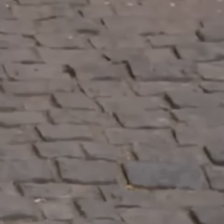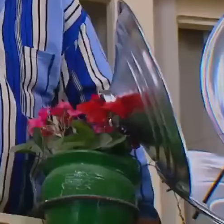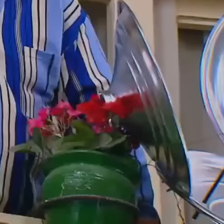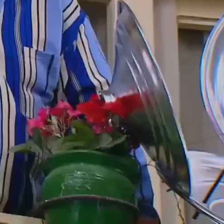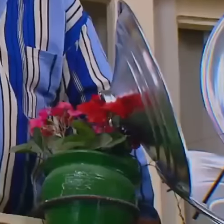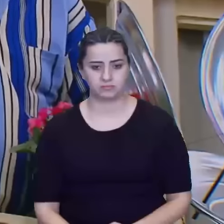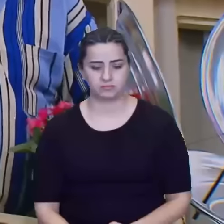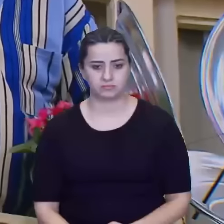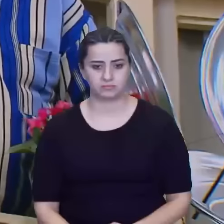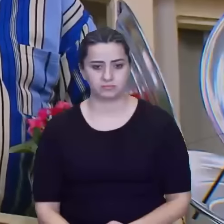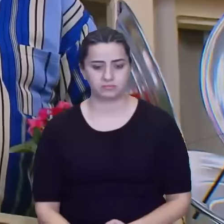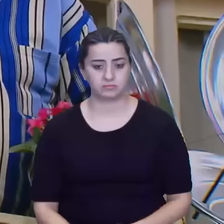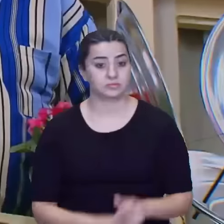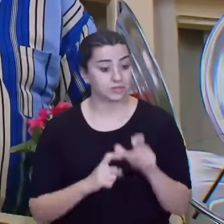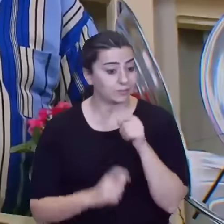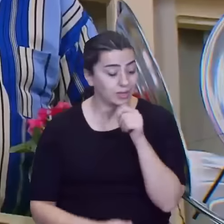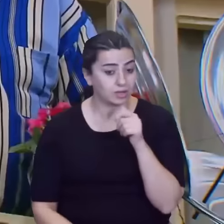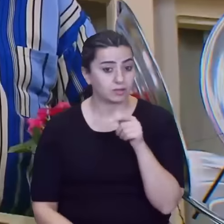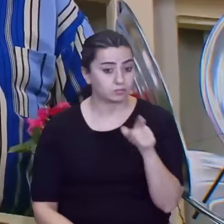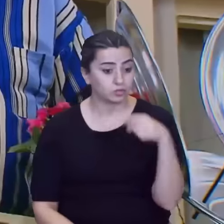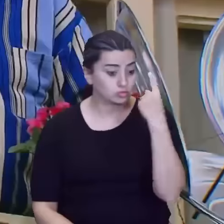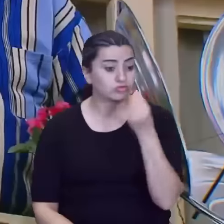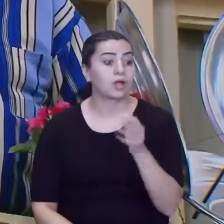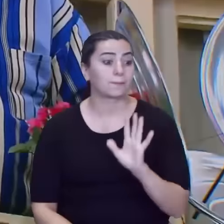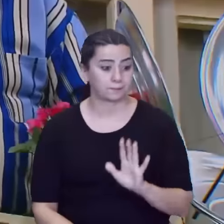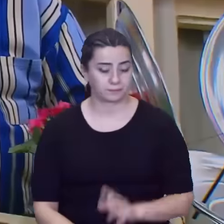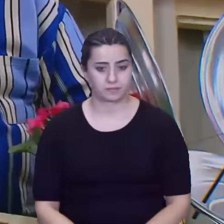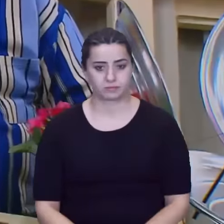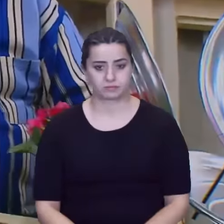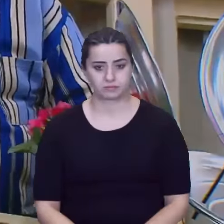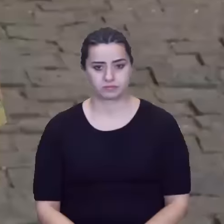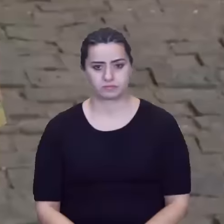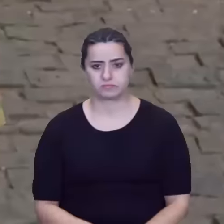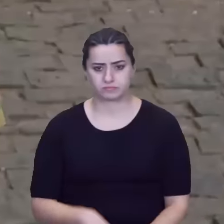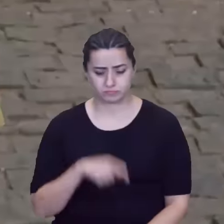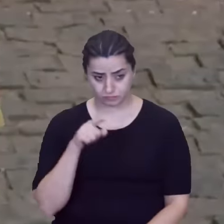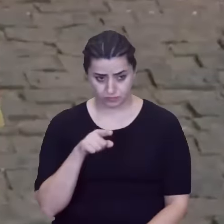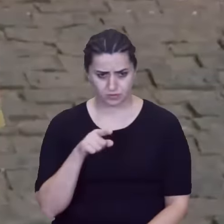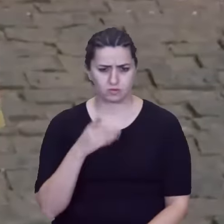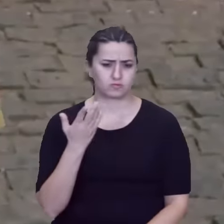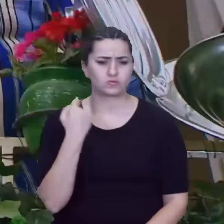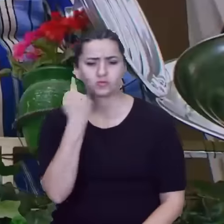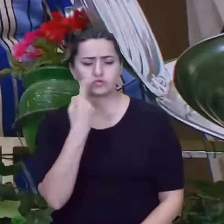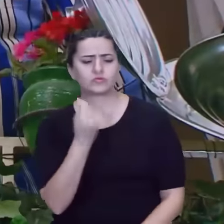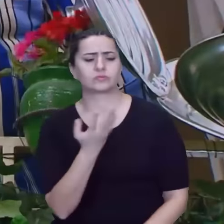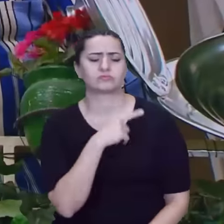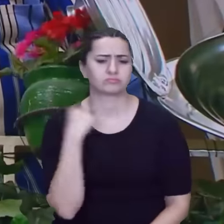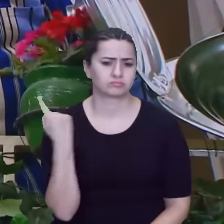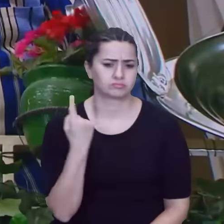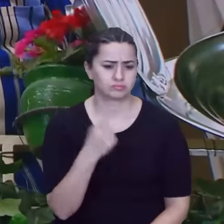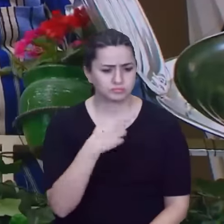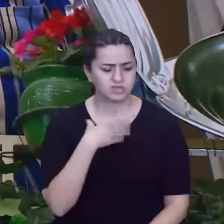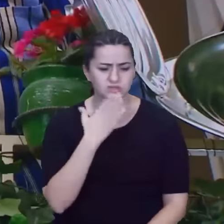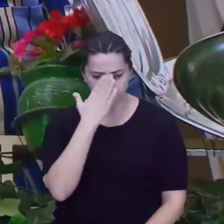kaldırdı. Seyfi Bey, siz buna yüz vermiyorsunuz değil mi? Buna mı? Buna ne yüz vereceğim ben? Bu benim